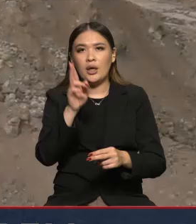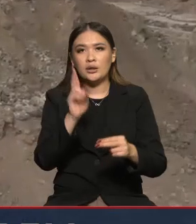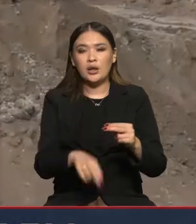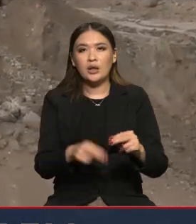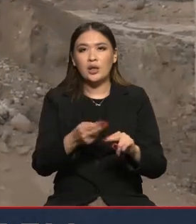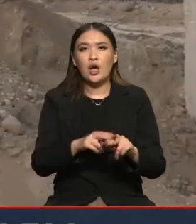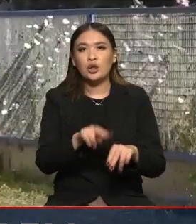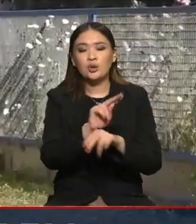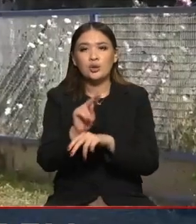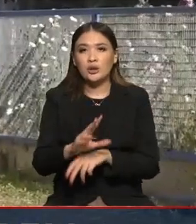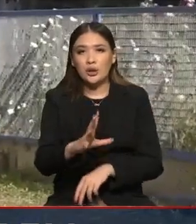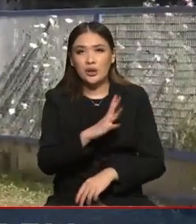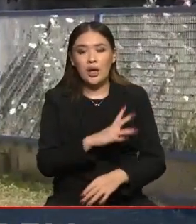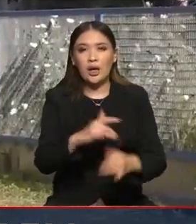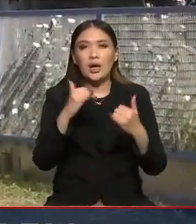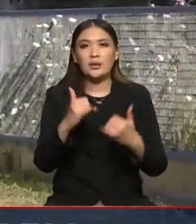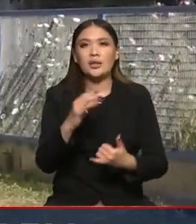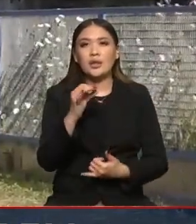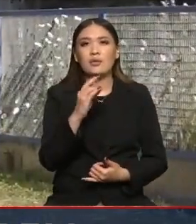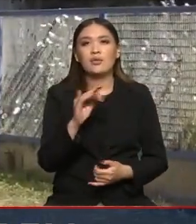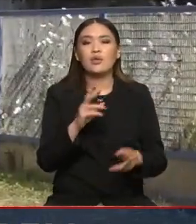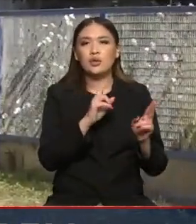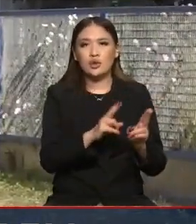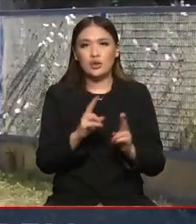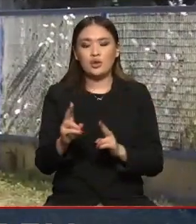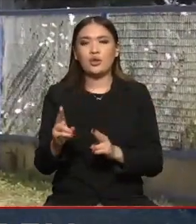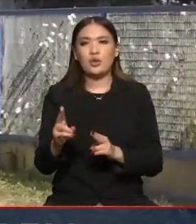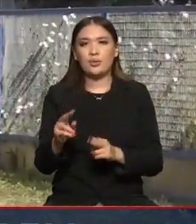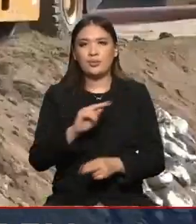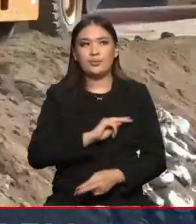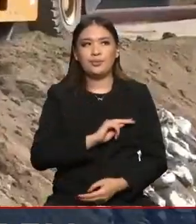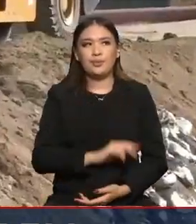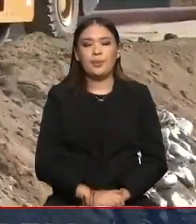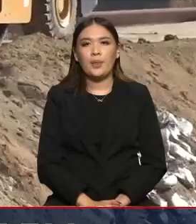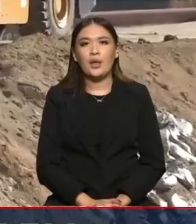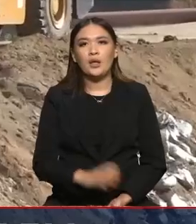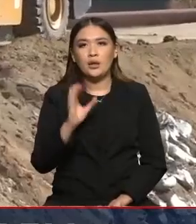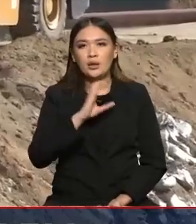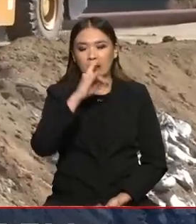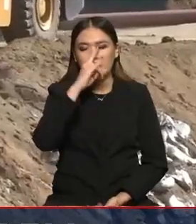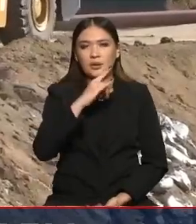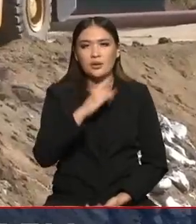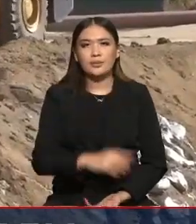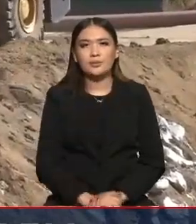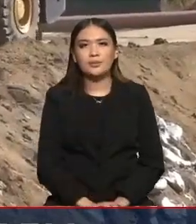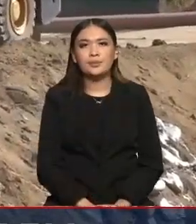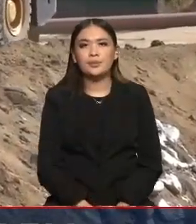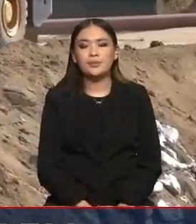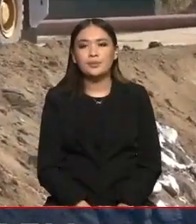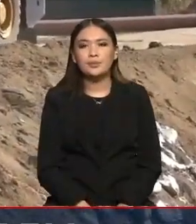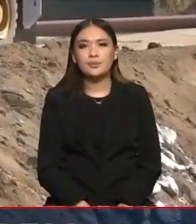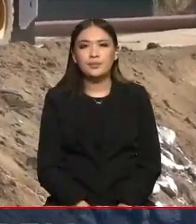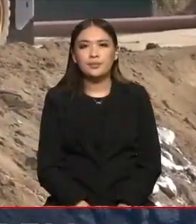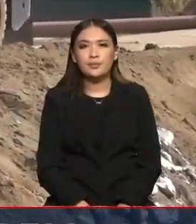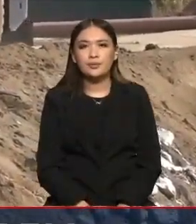жарамдылары жөнделді. Қазір инфрақұрылымды ретке келтіру жұмыстары жүріп жатыр. Солтүстік Қазақстан облысынан Самат Қайырденұлы,